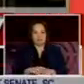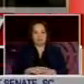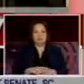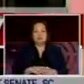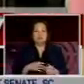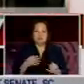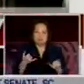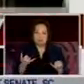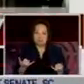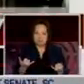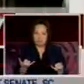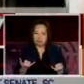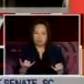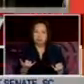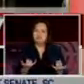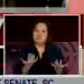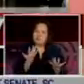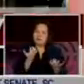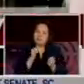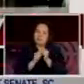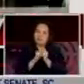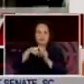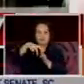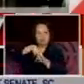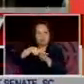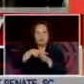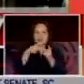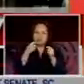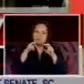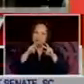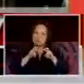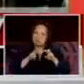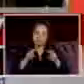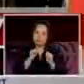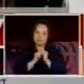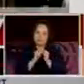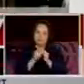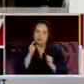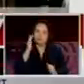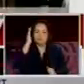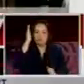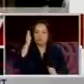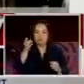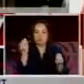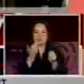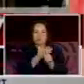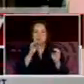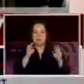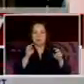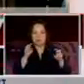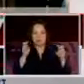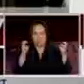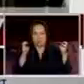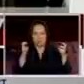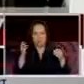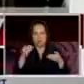Ngayon, ano bang sinasabi na quasi-political? Imbestigahin nga natin for future impeachments. Anong sinasabi na